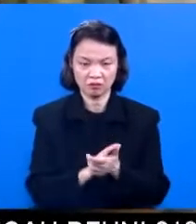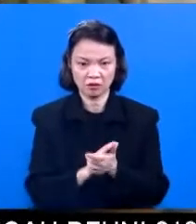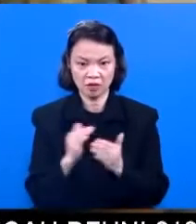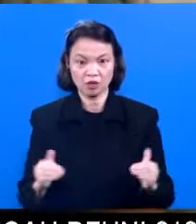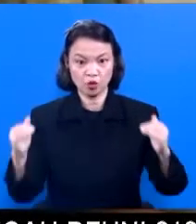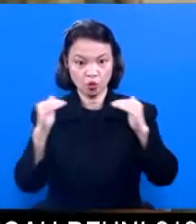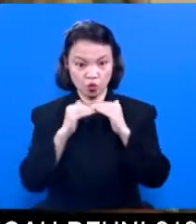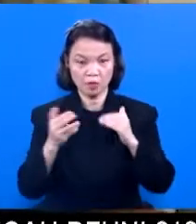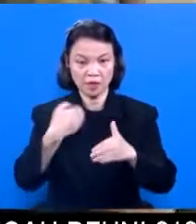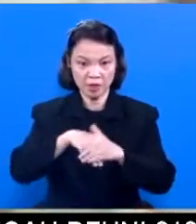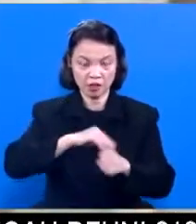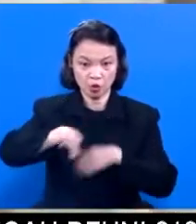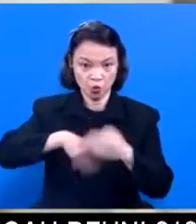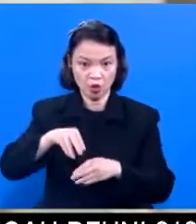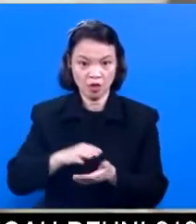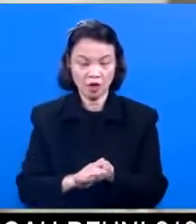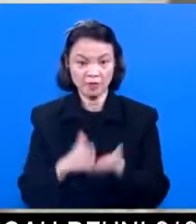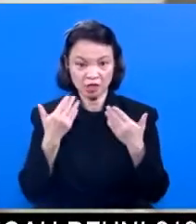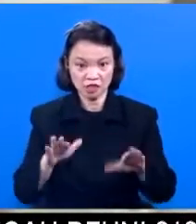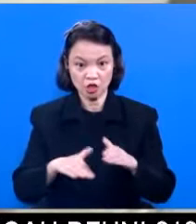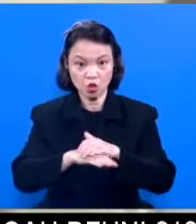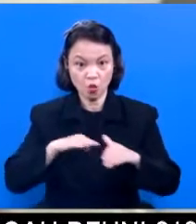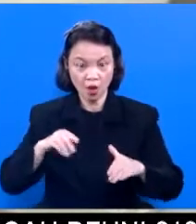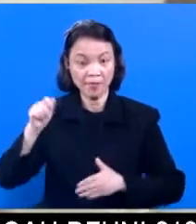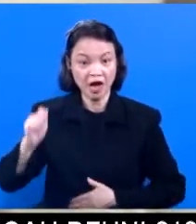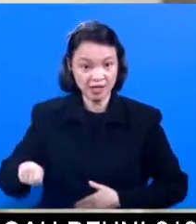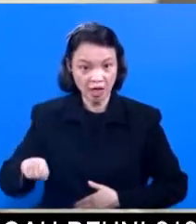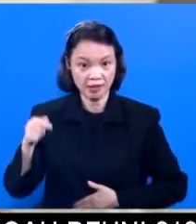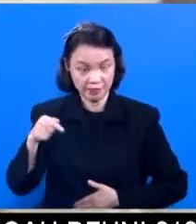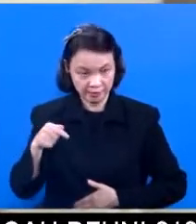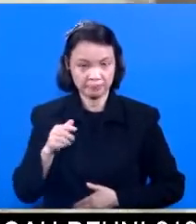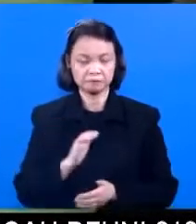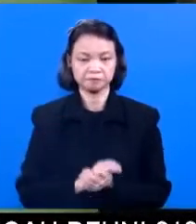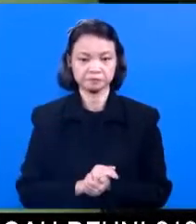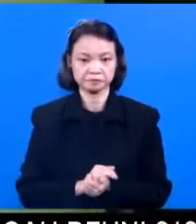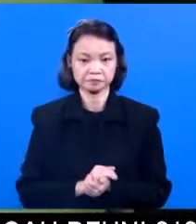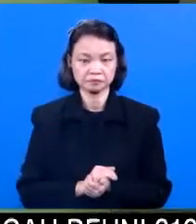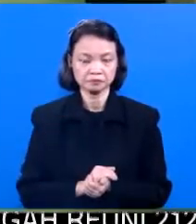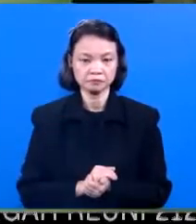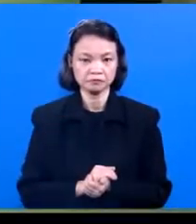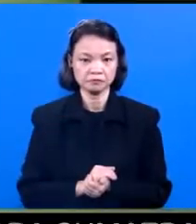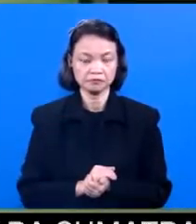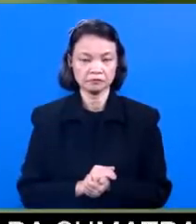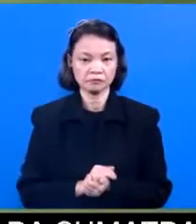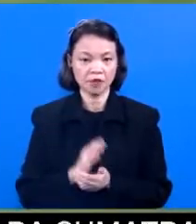kan penyelesaian di luar pengadilan ya. Nah, nanti justru akan